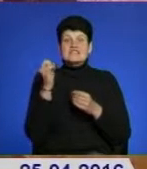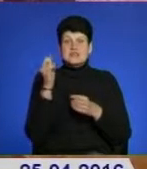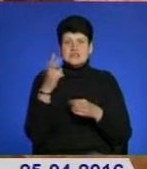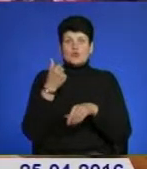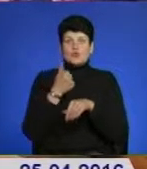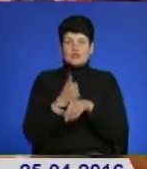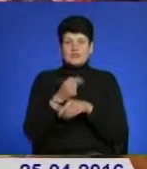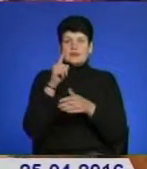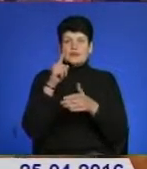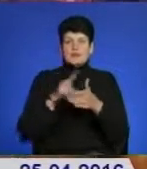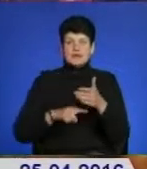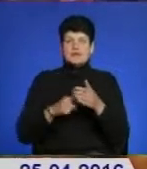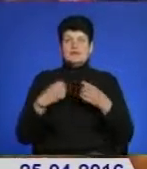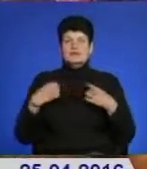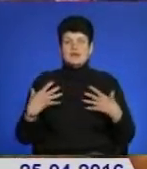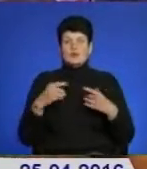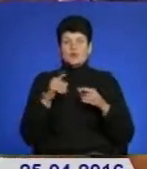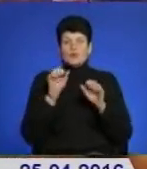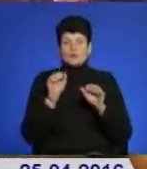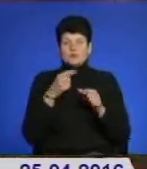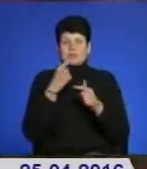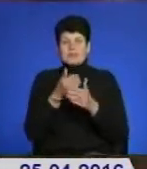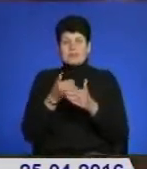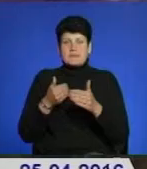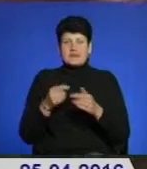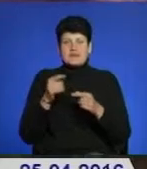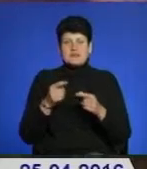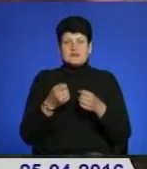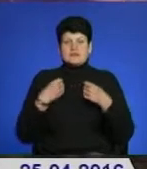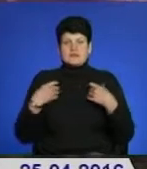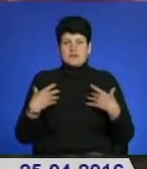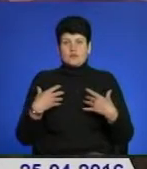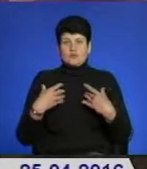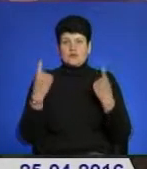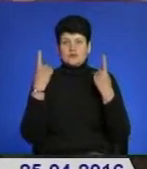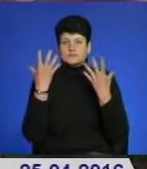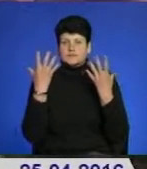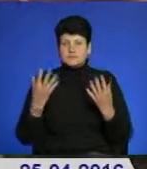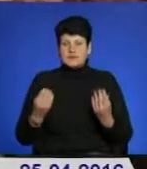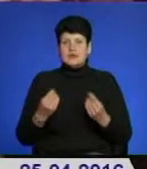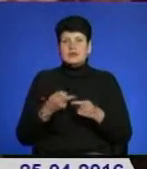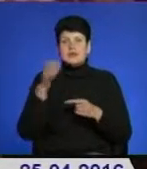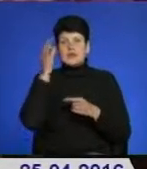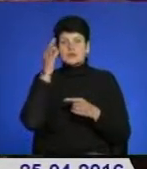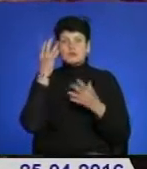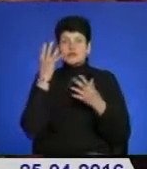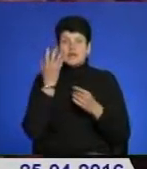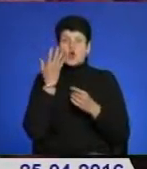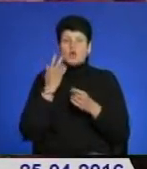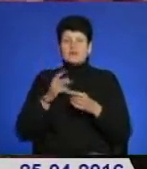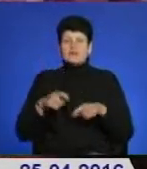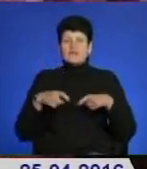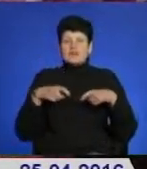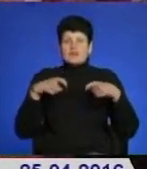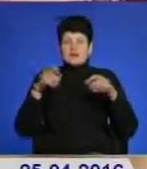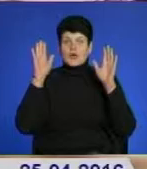свят. Його можна вважати передвісником Великодня. Вербна неділя нагадує нам про день у житті Ісуса, коли Він в'їхав на ослиці